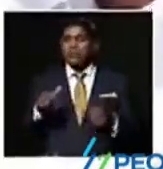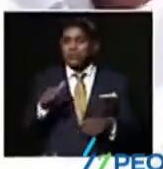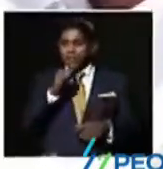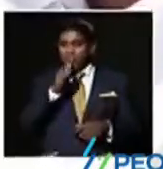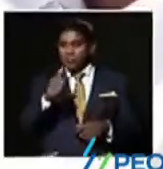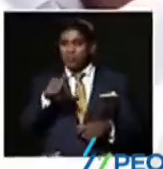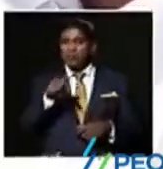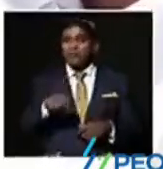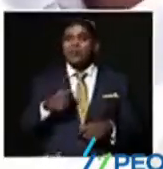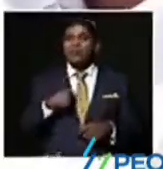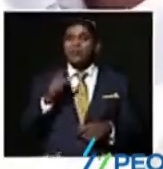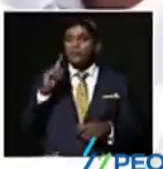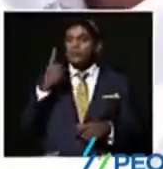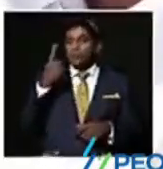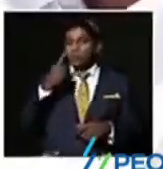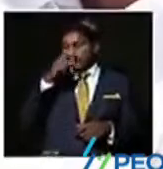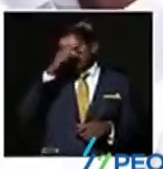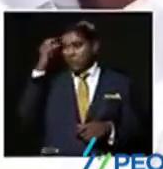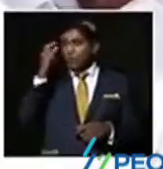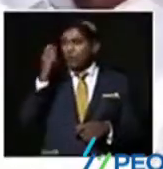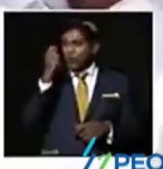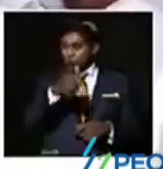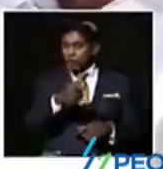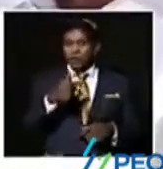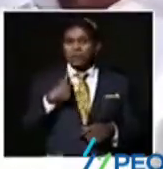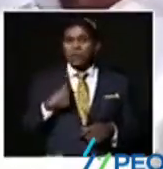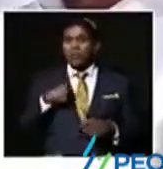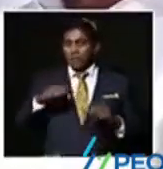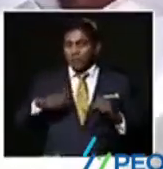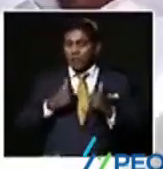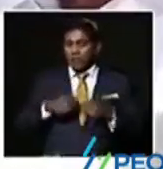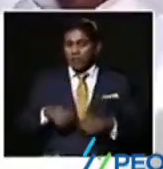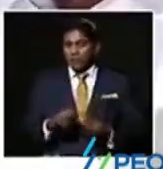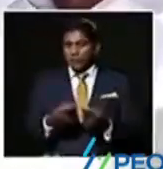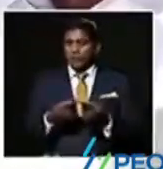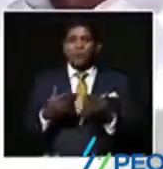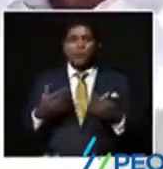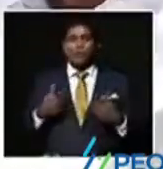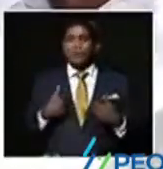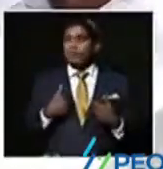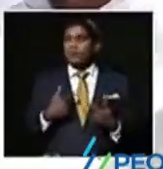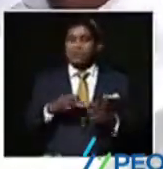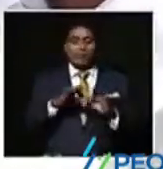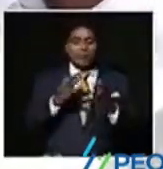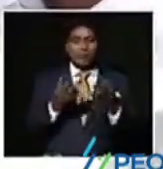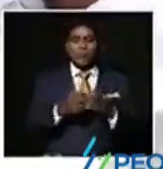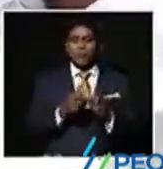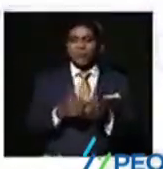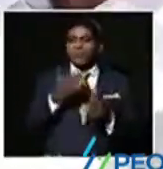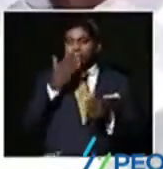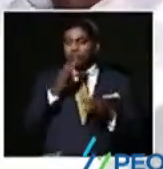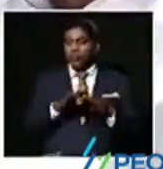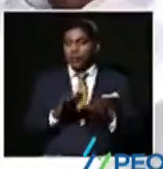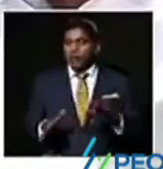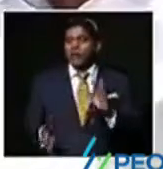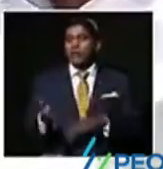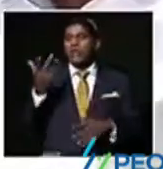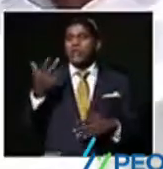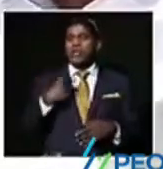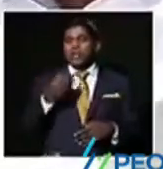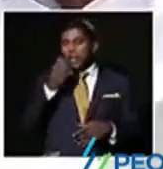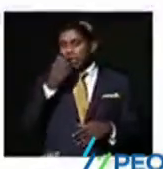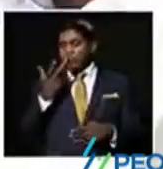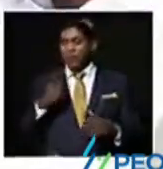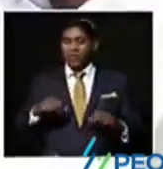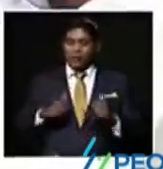ඒගොල්ලන්ට මූලික වැටුප දුන්නට මූලික වැටුපෙන් ජීවත් වෙන්න බෑ. දරු පවුල් ඔක්කොම අසරණ වෙලා ළමයි ඉස්කෝලේ යවන්න විදියක් නැහැ. කණ්ඩ ජීවත් වෙන්න